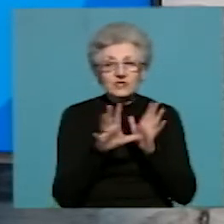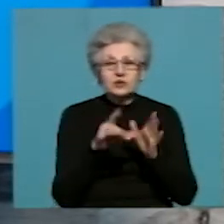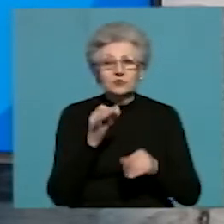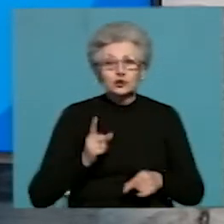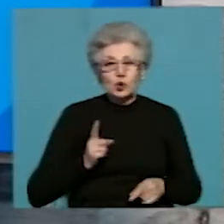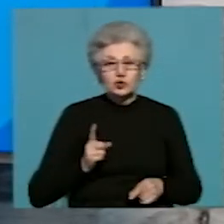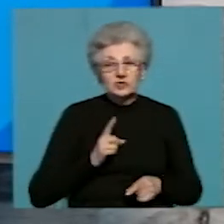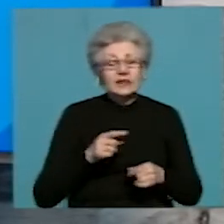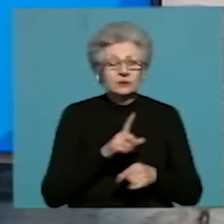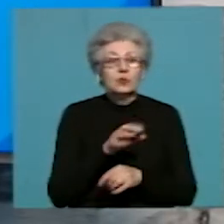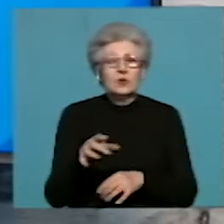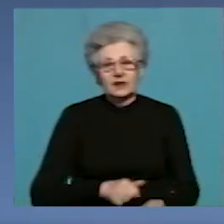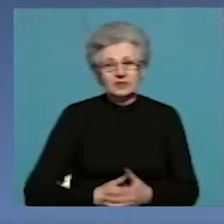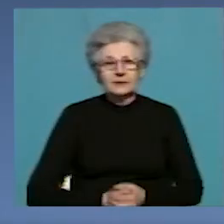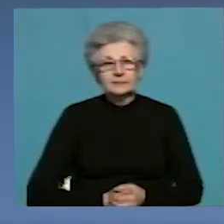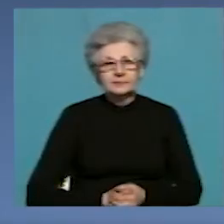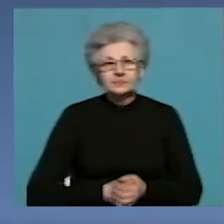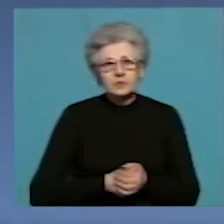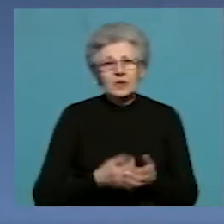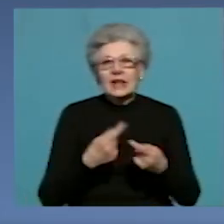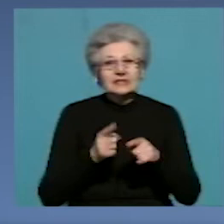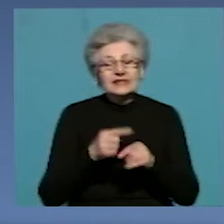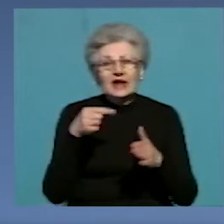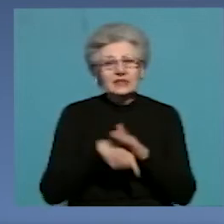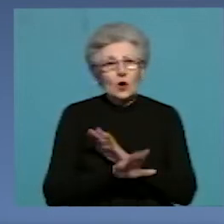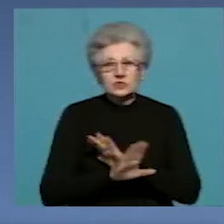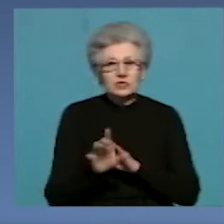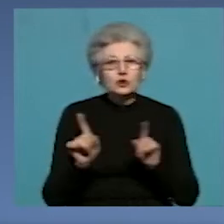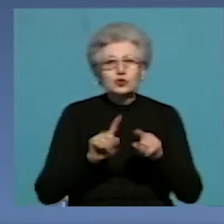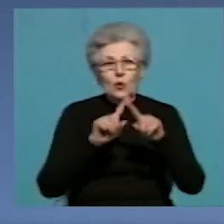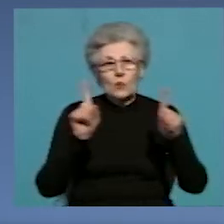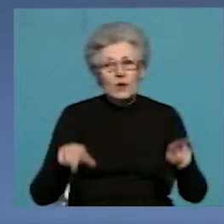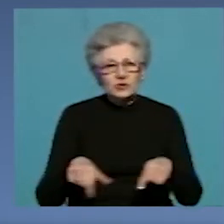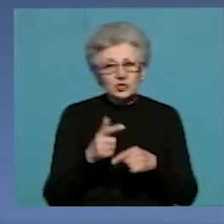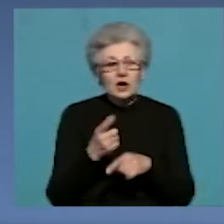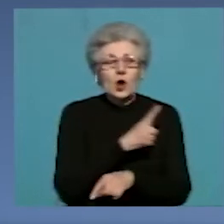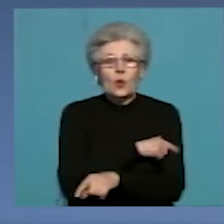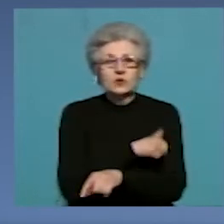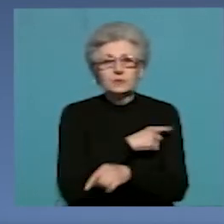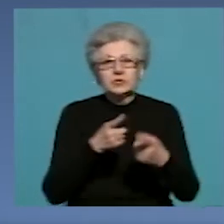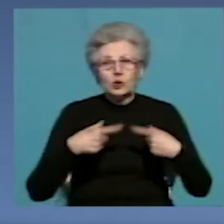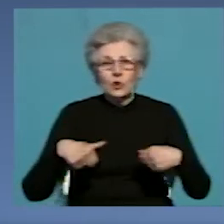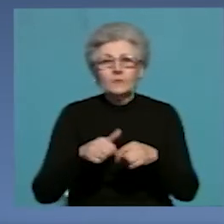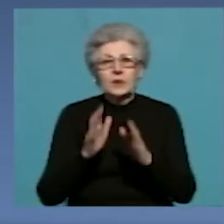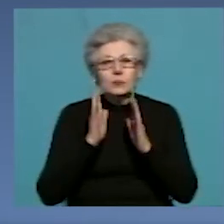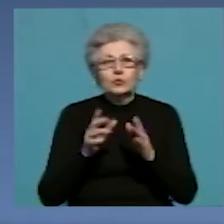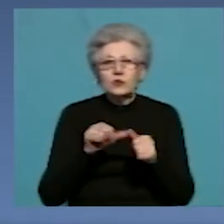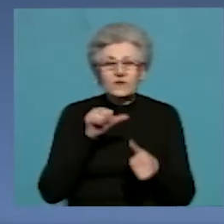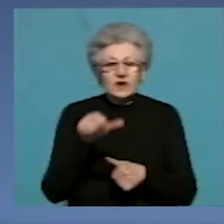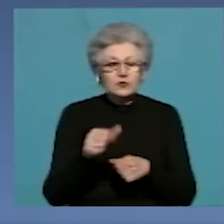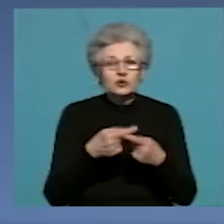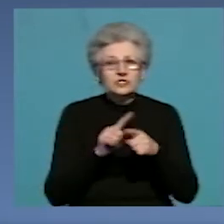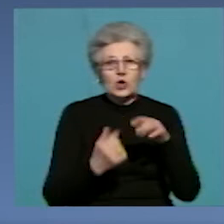Сторожинецьку районну лікарні. Це не означає, що функціонувати в межах госпітального округу